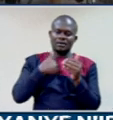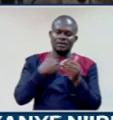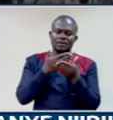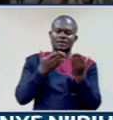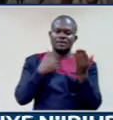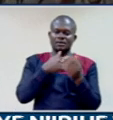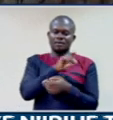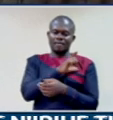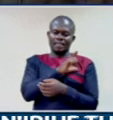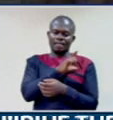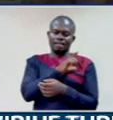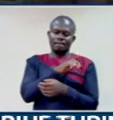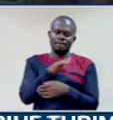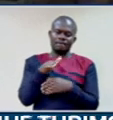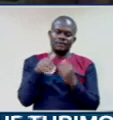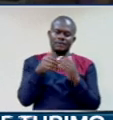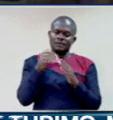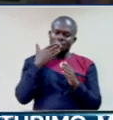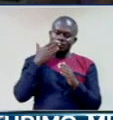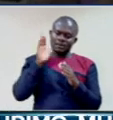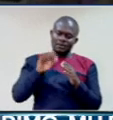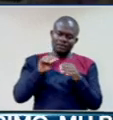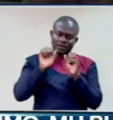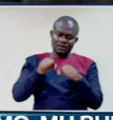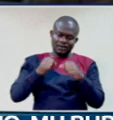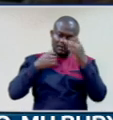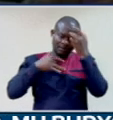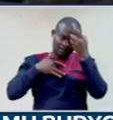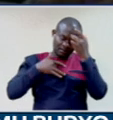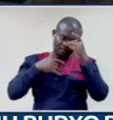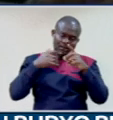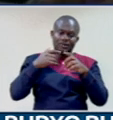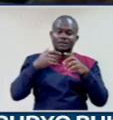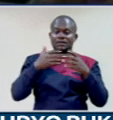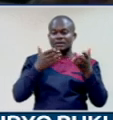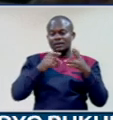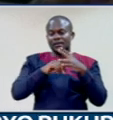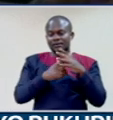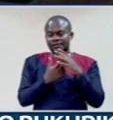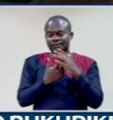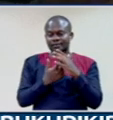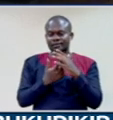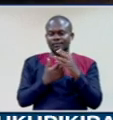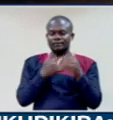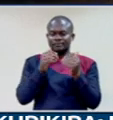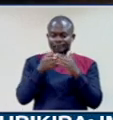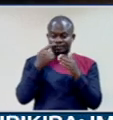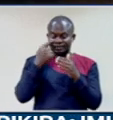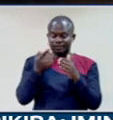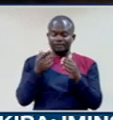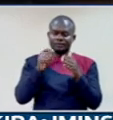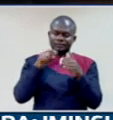bakabagira amahirwe mabi yo kuba bakwandura. Kuva rero aho tubiboneye,